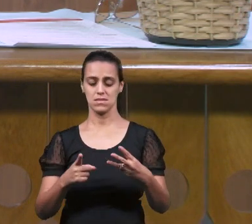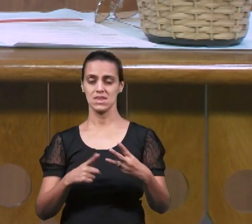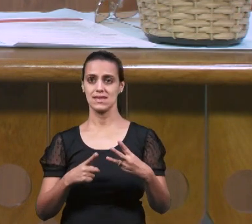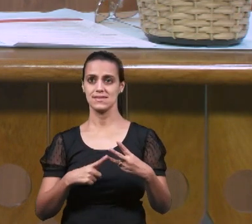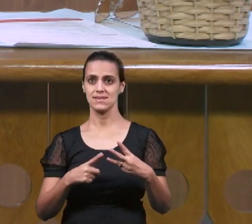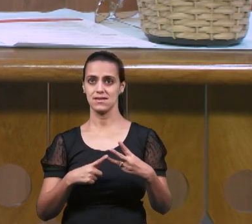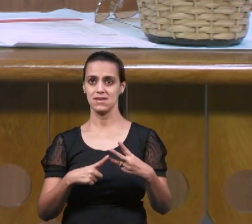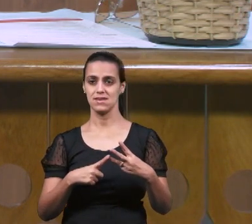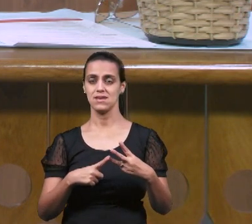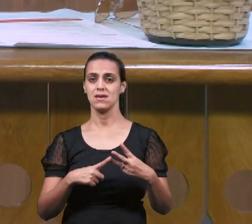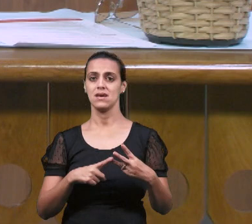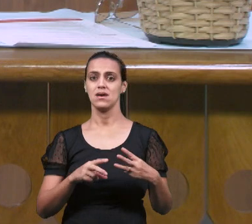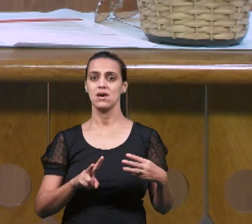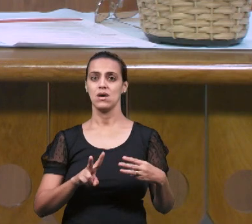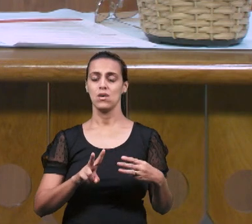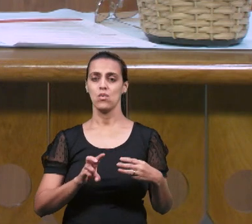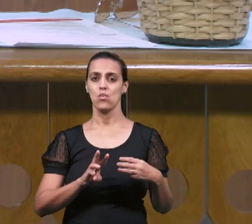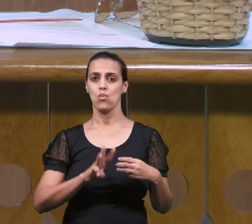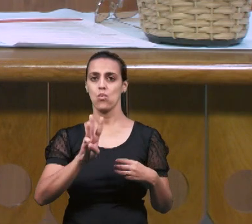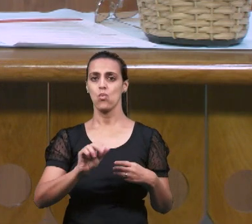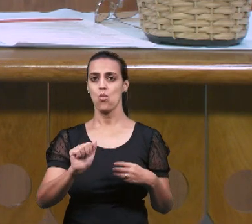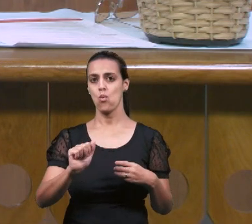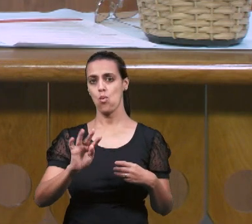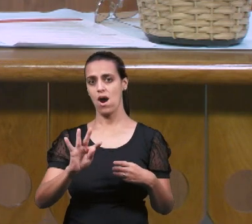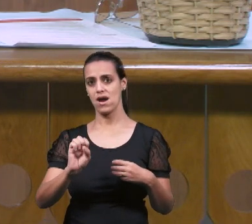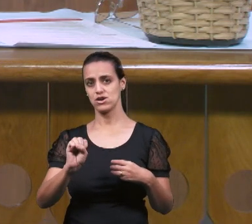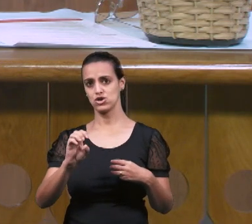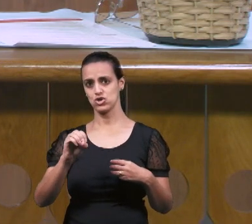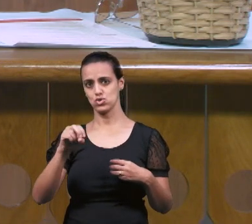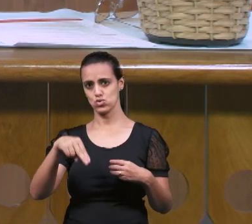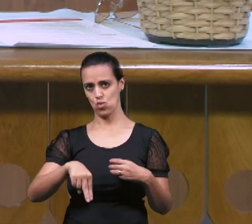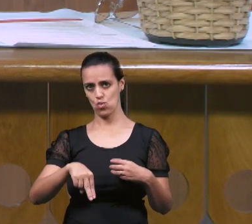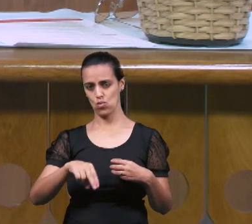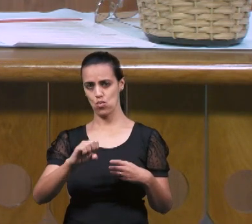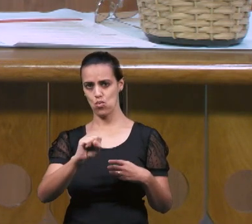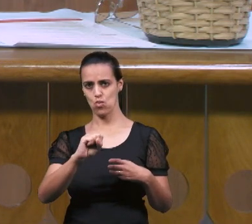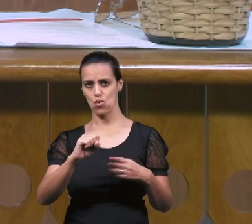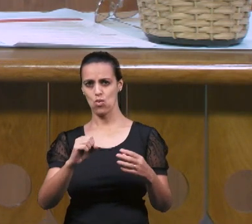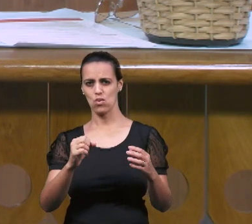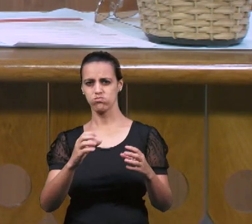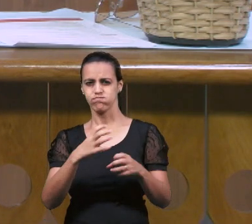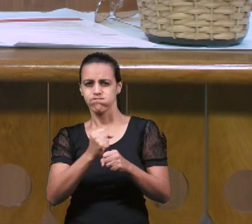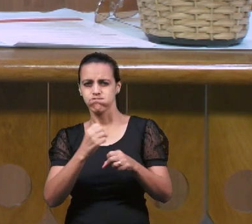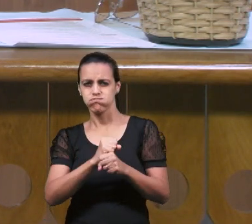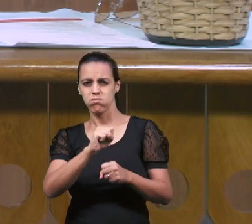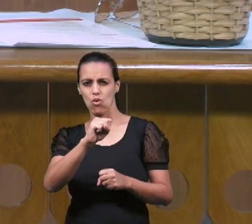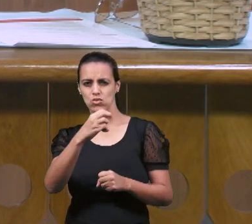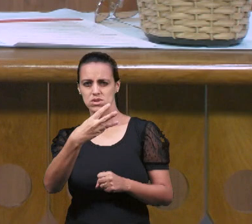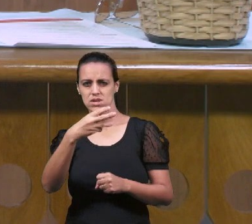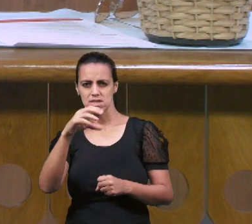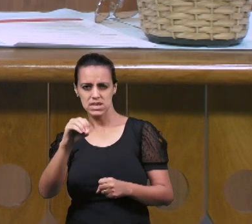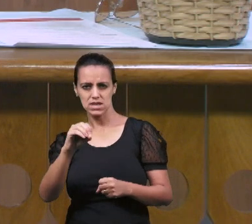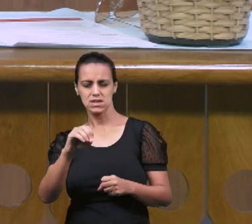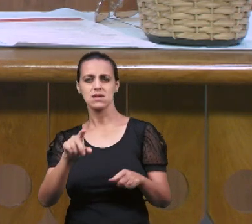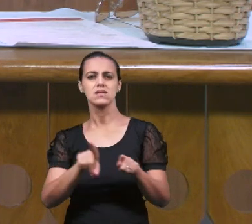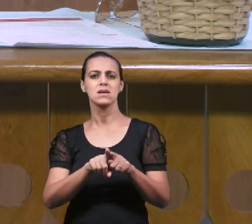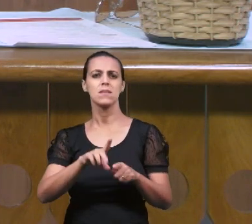830. Aussi, dans le quartier de Graça, à Belo Horizonte, il y a le frère